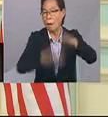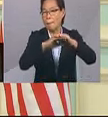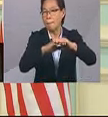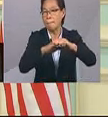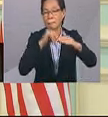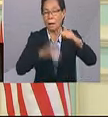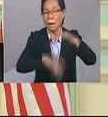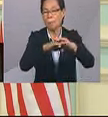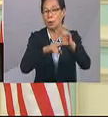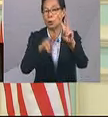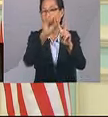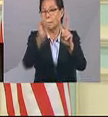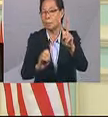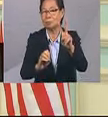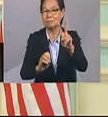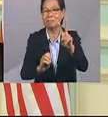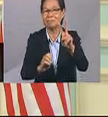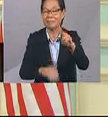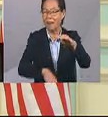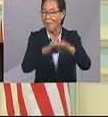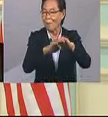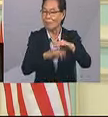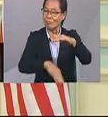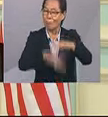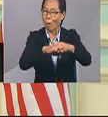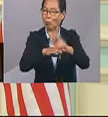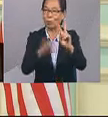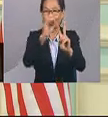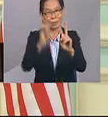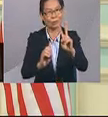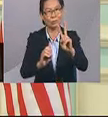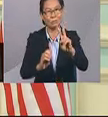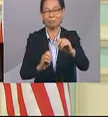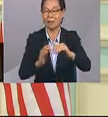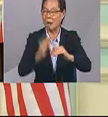daripada 2%. Jadi kalau di dalam